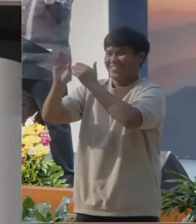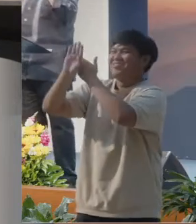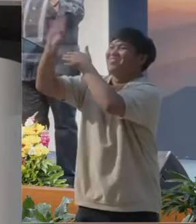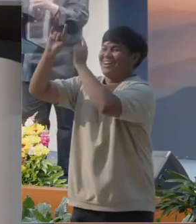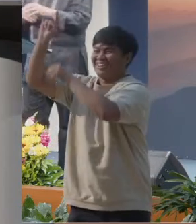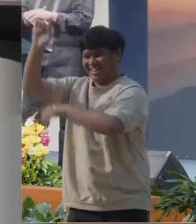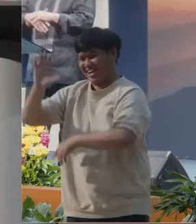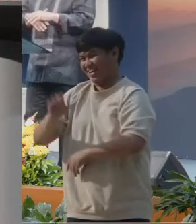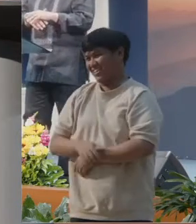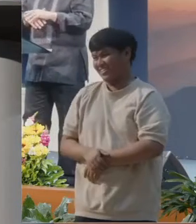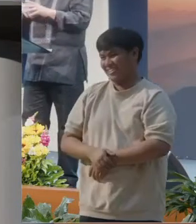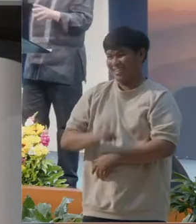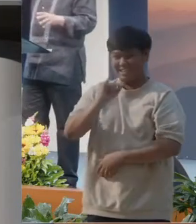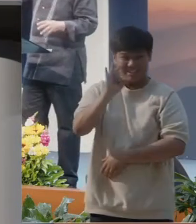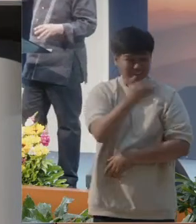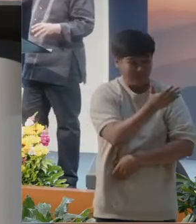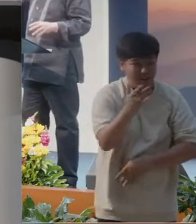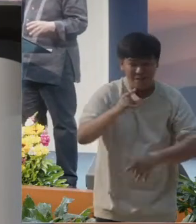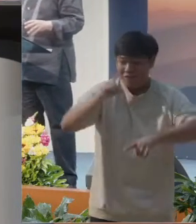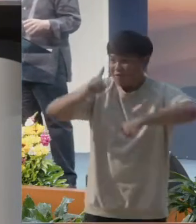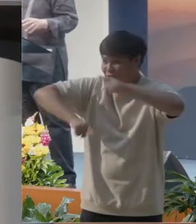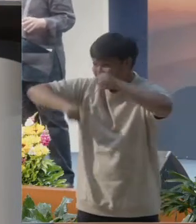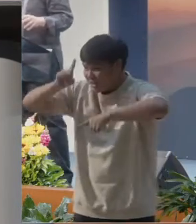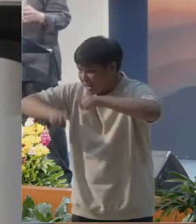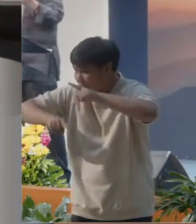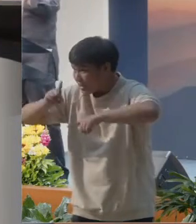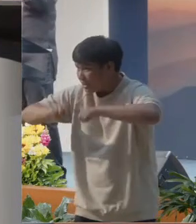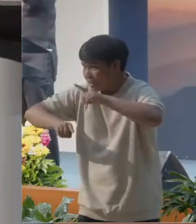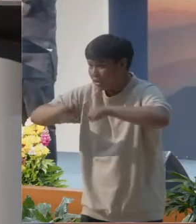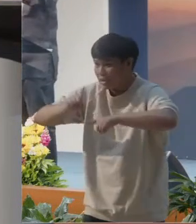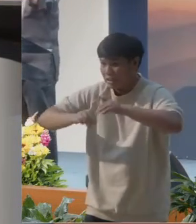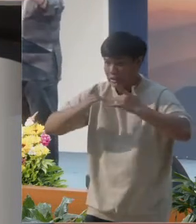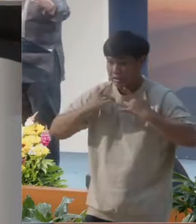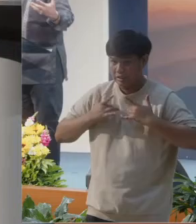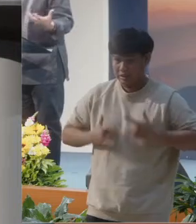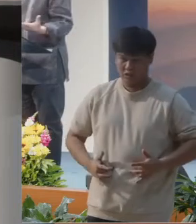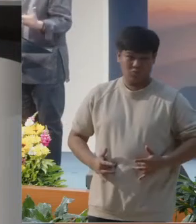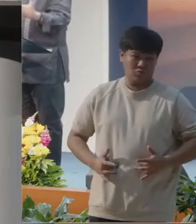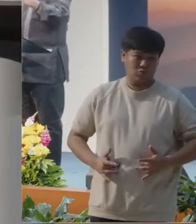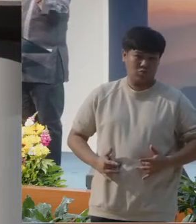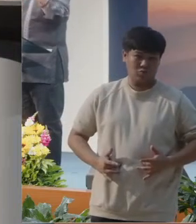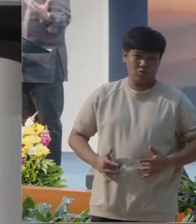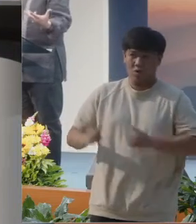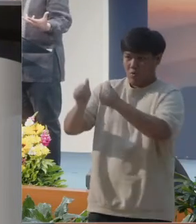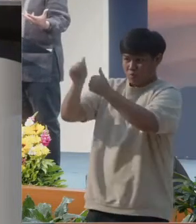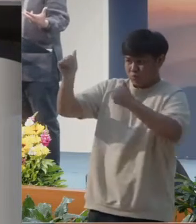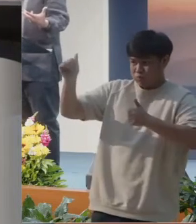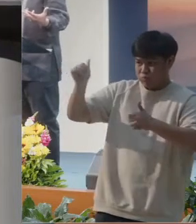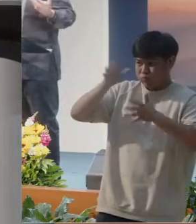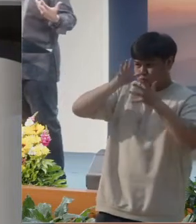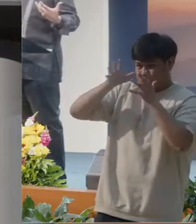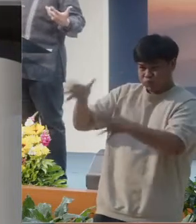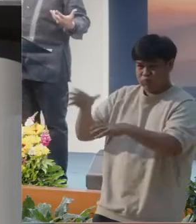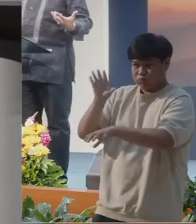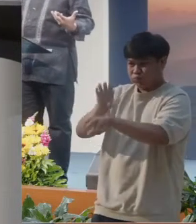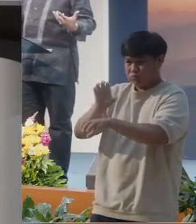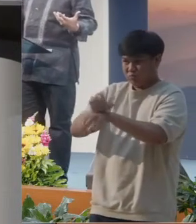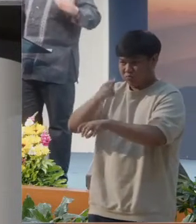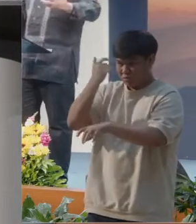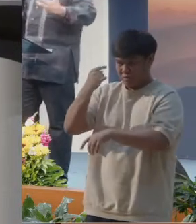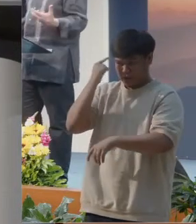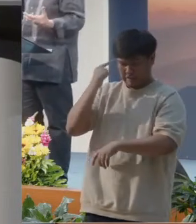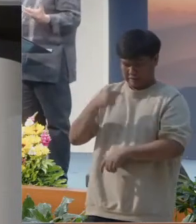may kakilala na lumalayo sa atin, sa ating gawain, sa Panginoon, dahil sa